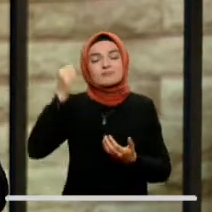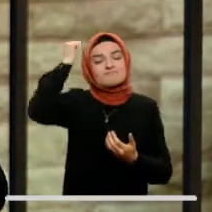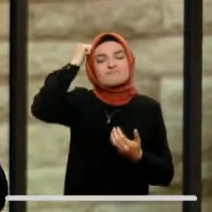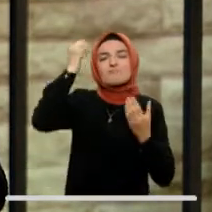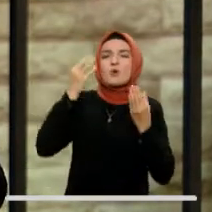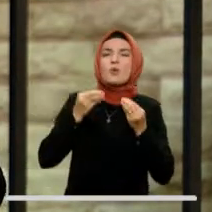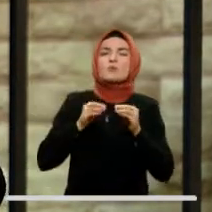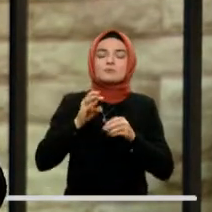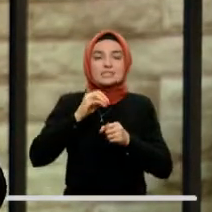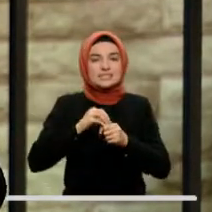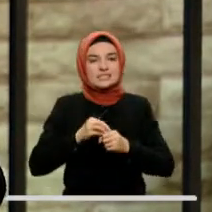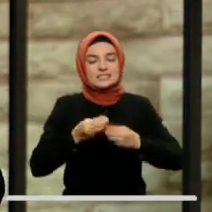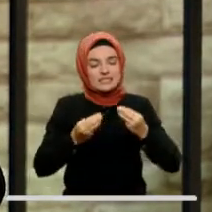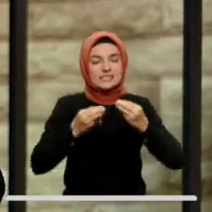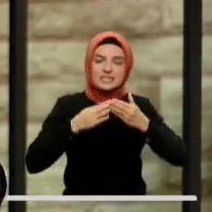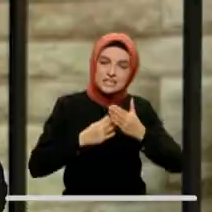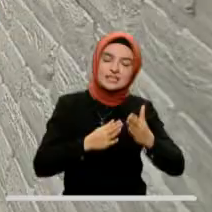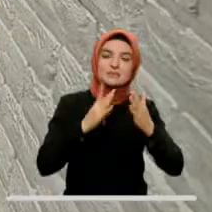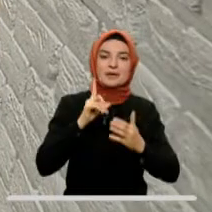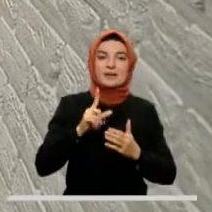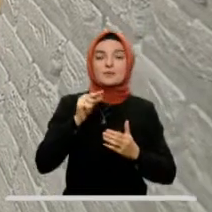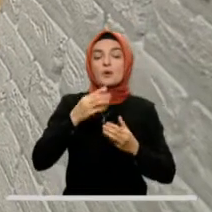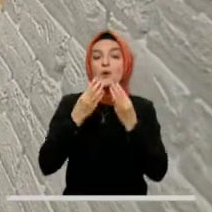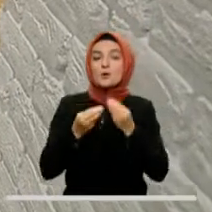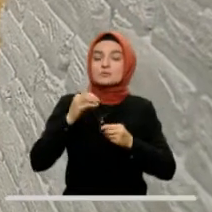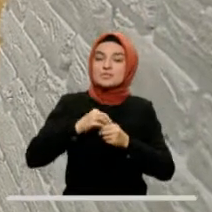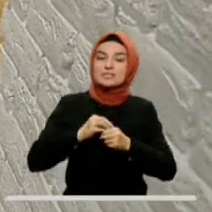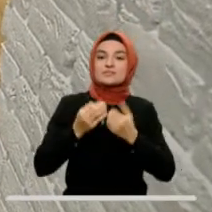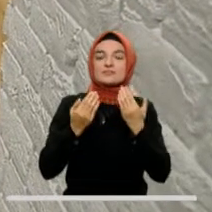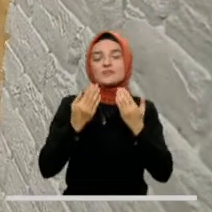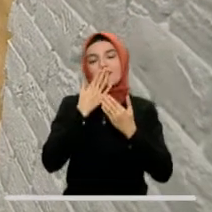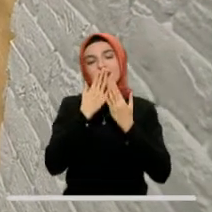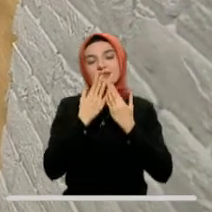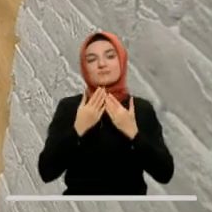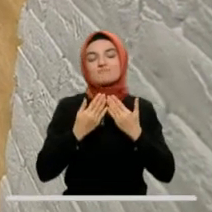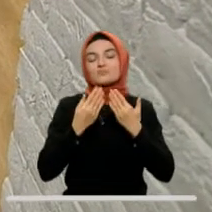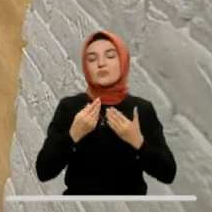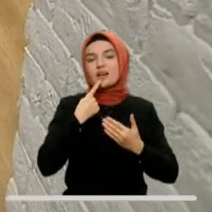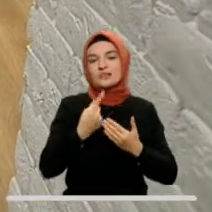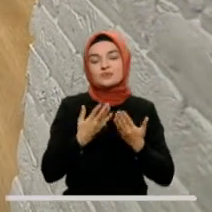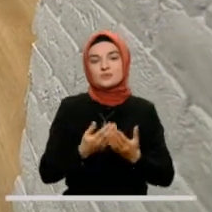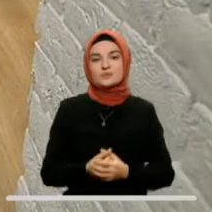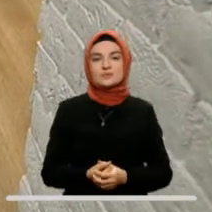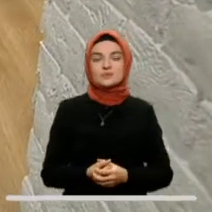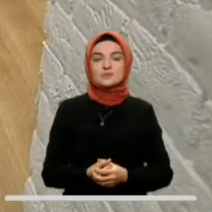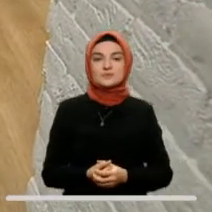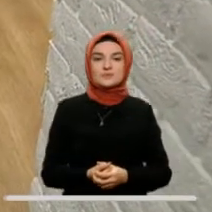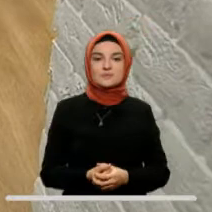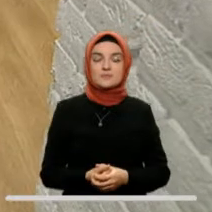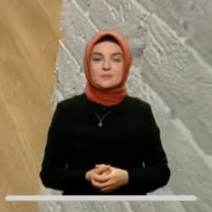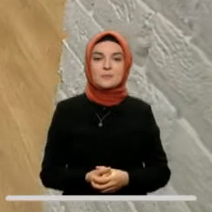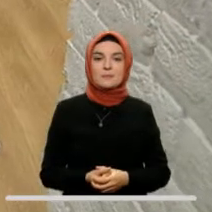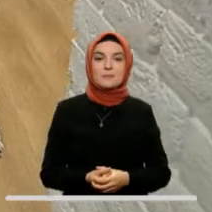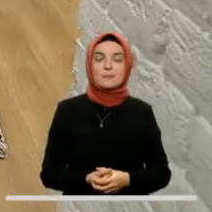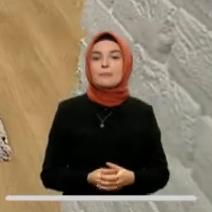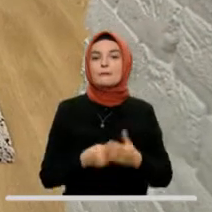boş geçirmedim. Yani o bizim için büyük bir lütuf. Öyle olsun diye temennisiyle evet öyle düşünüyoruz durumda. İnşallah. İnşallah. Peki